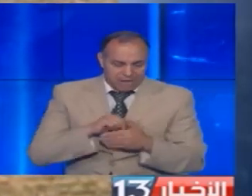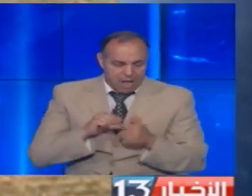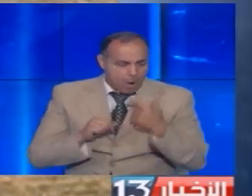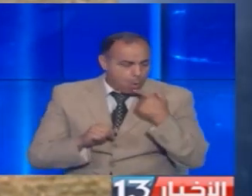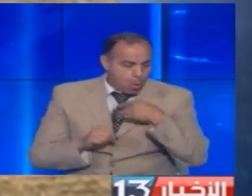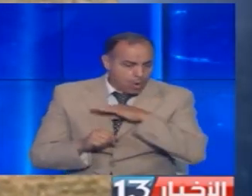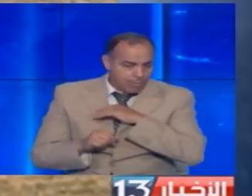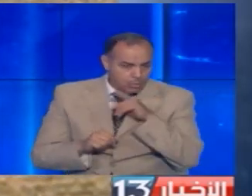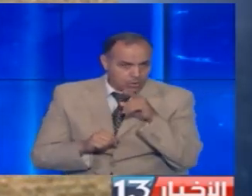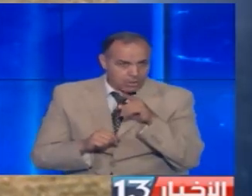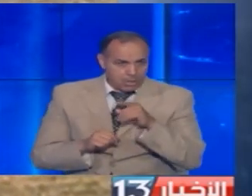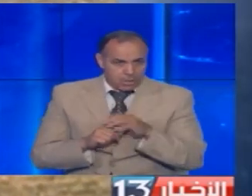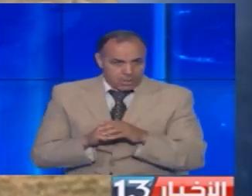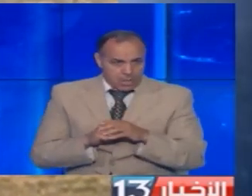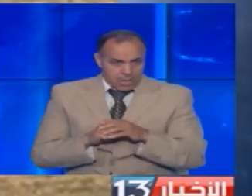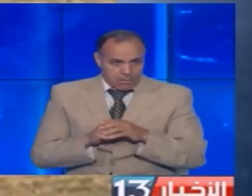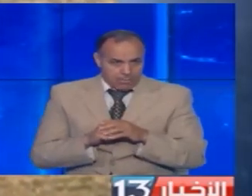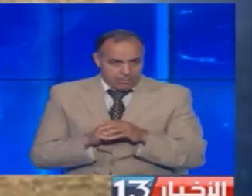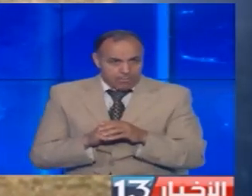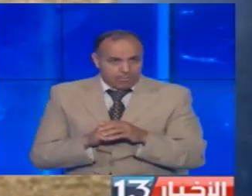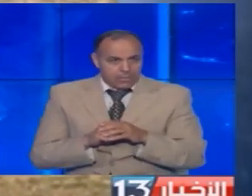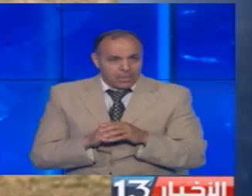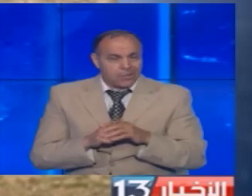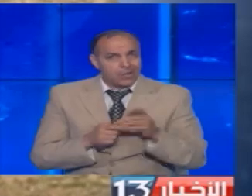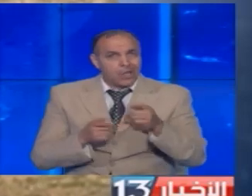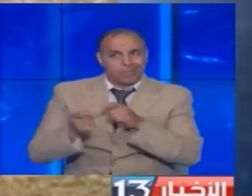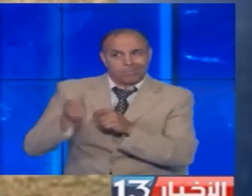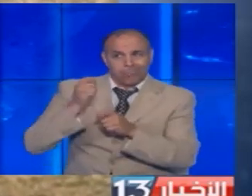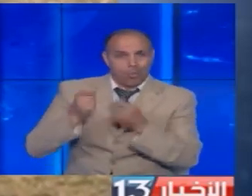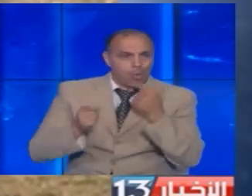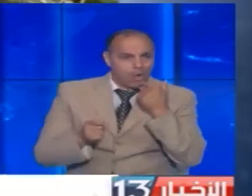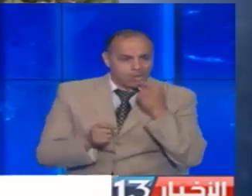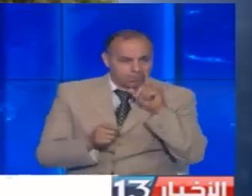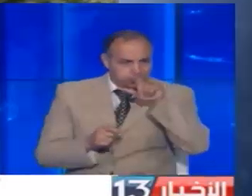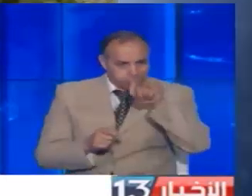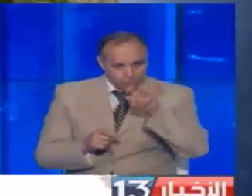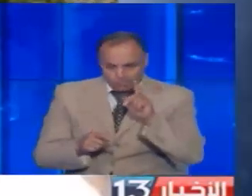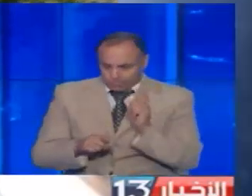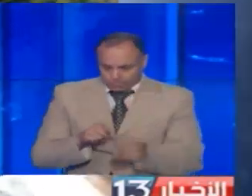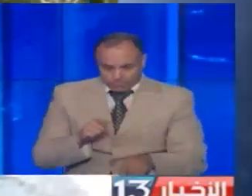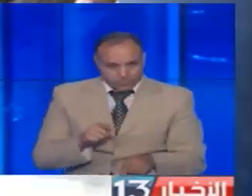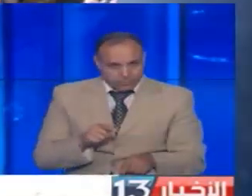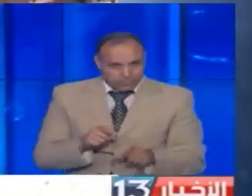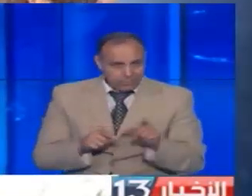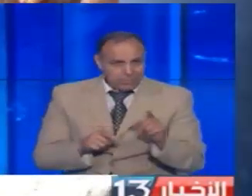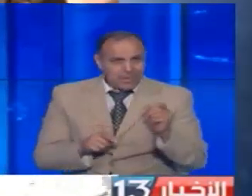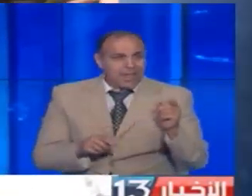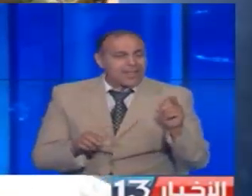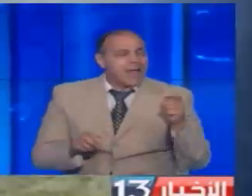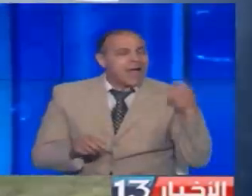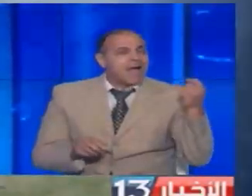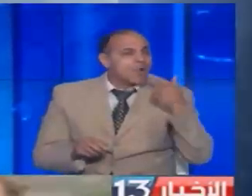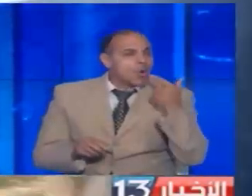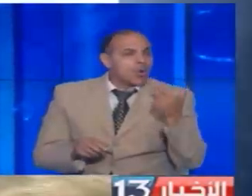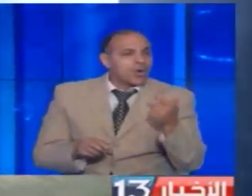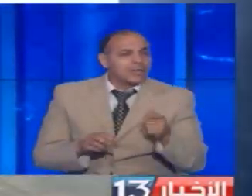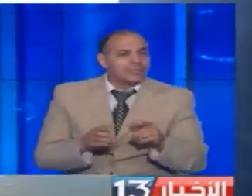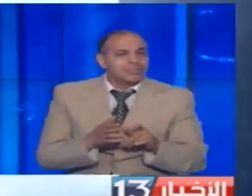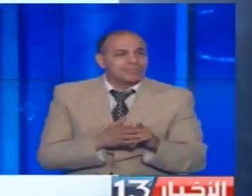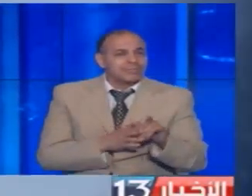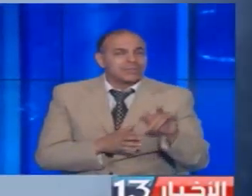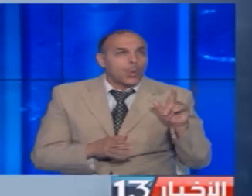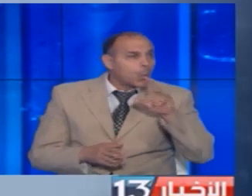للغابات، نقلنا عملية مسك الصيد طائر الساف والبرني. التظاهرة إضافة إلى فقرات إطلاق طائر